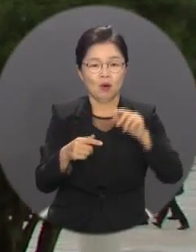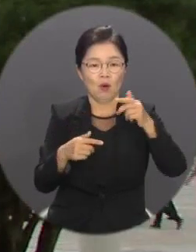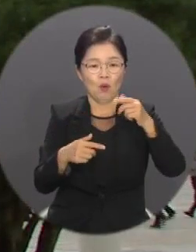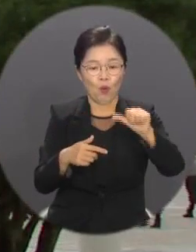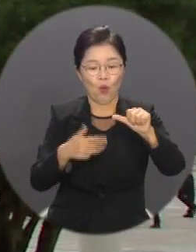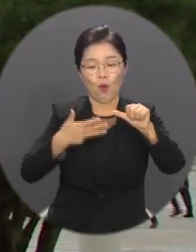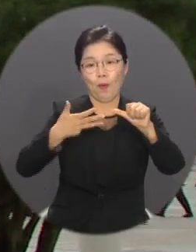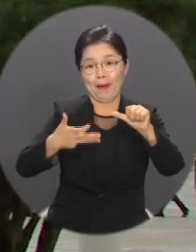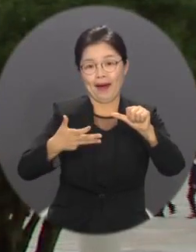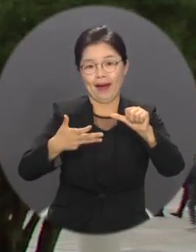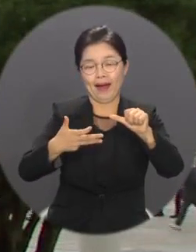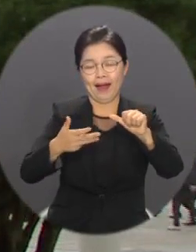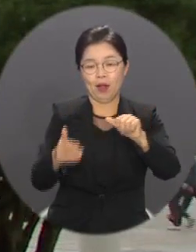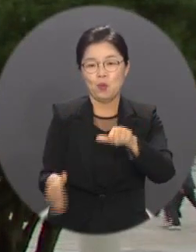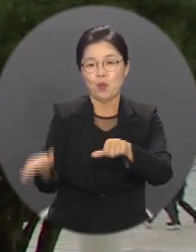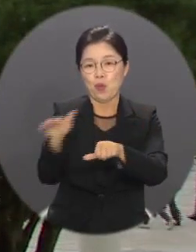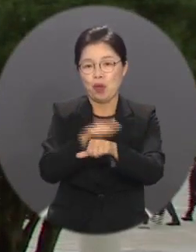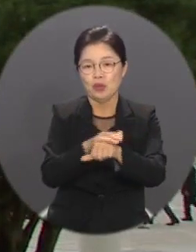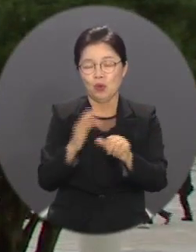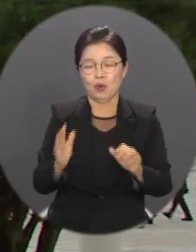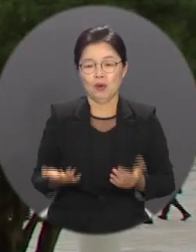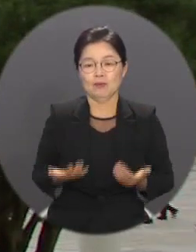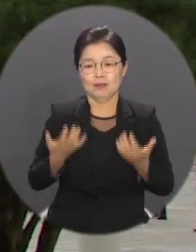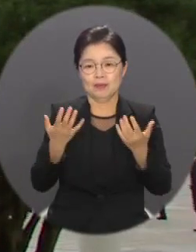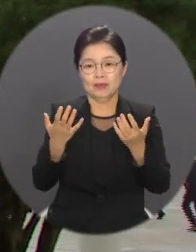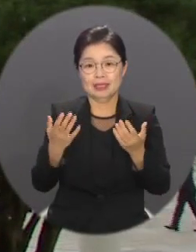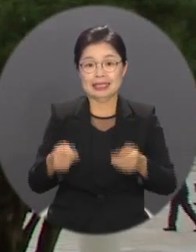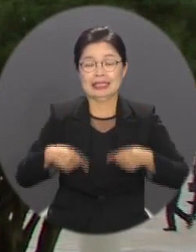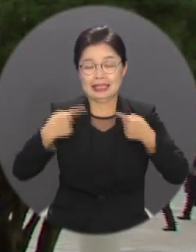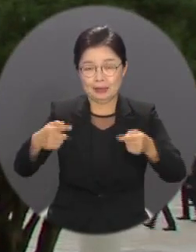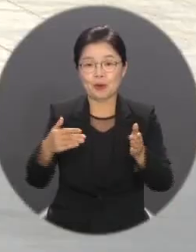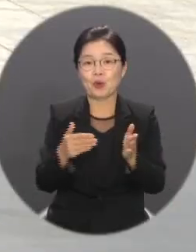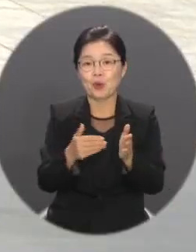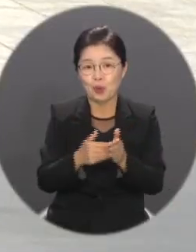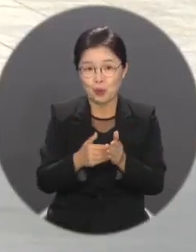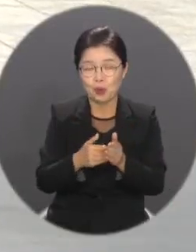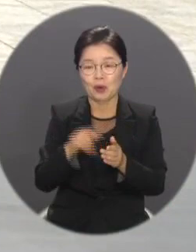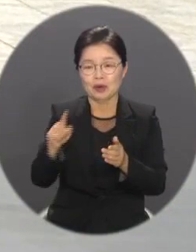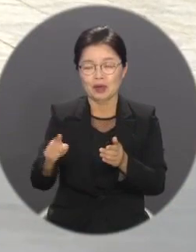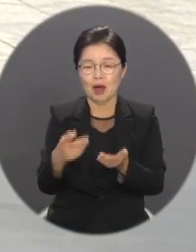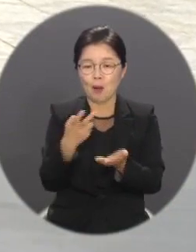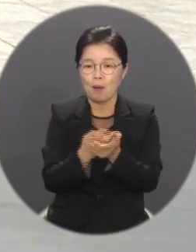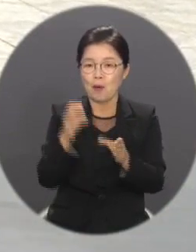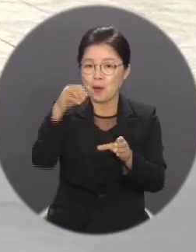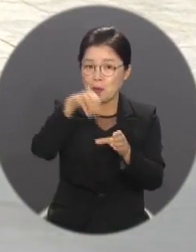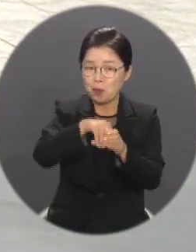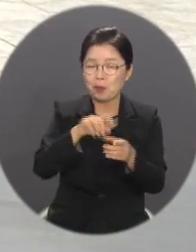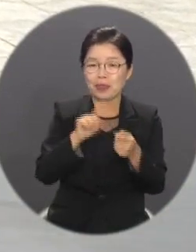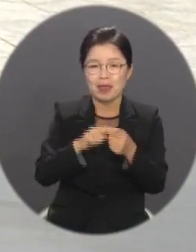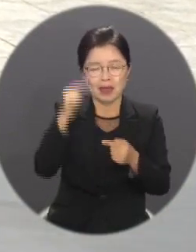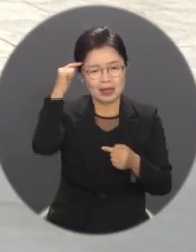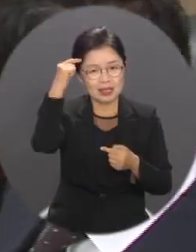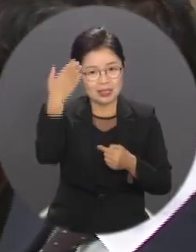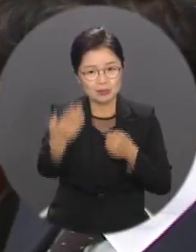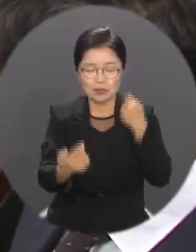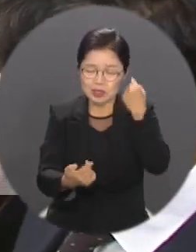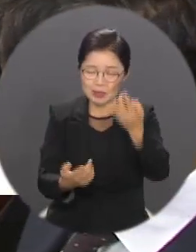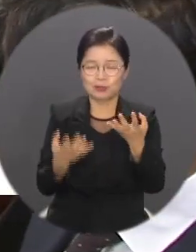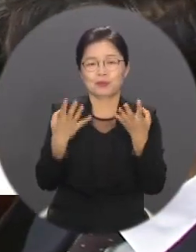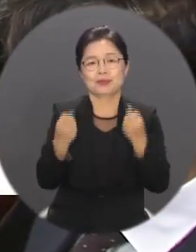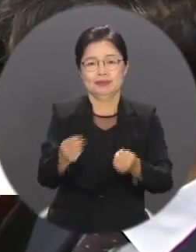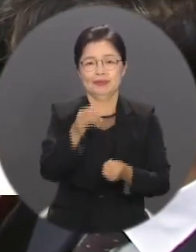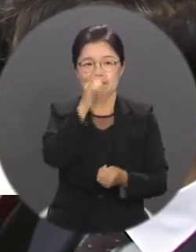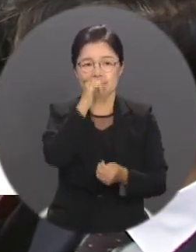민주묘지 를 참배 했는데 이 자리에서 부터 5.18 정신 헌법 전문 수록 에 관한 질문이 터져 나왔습니다 b 와 c